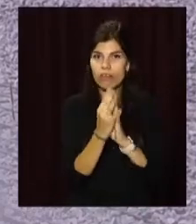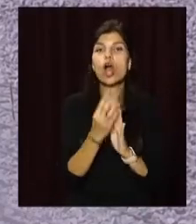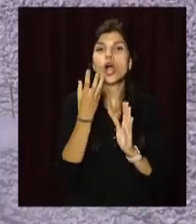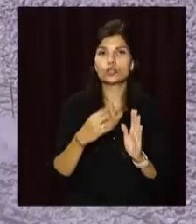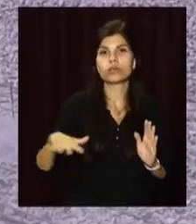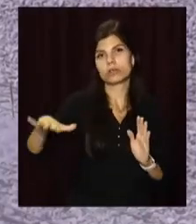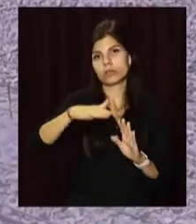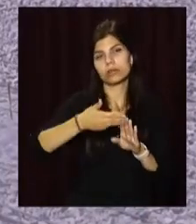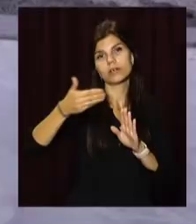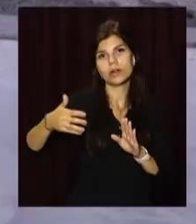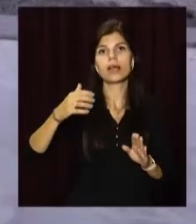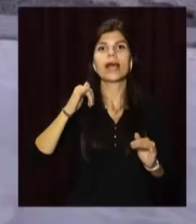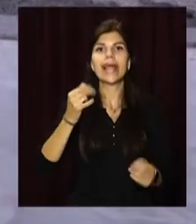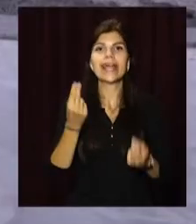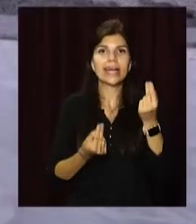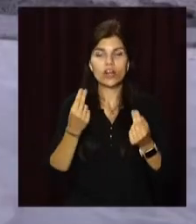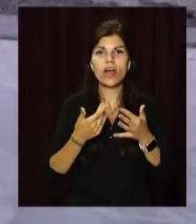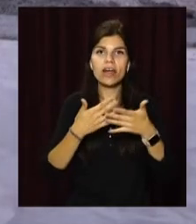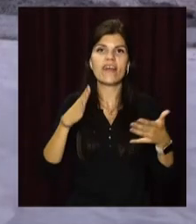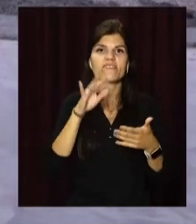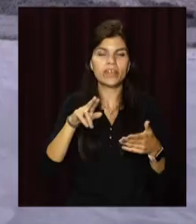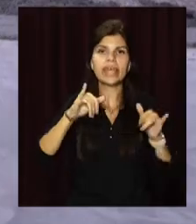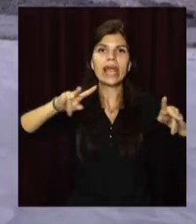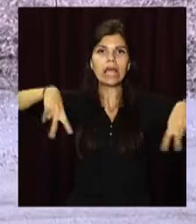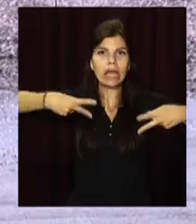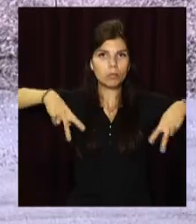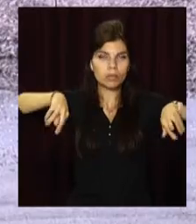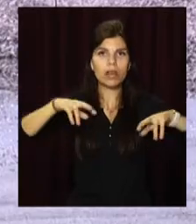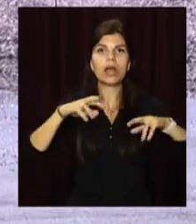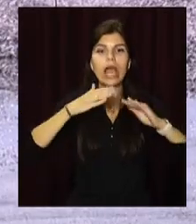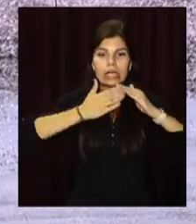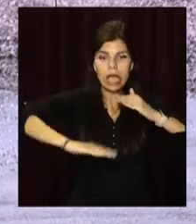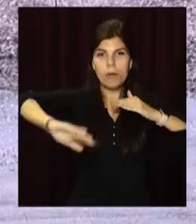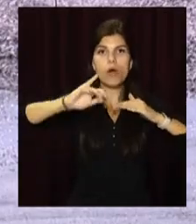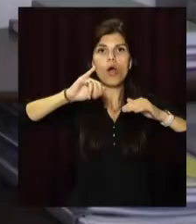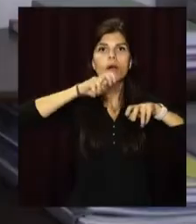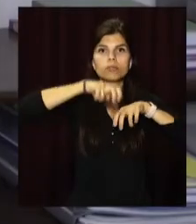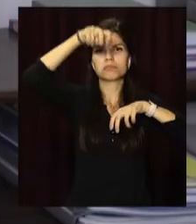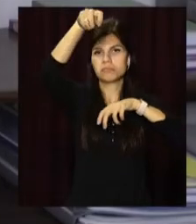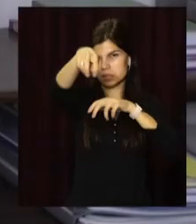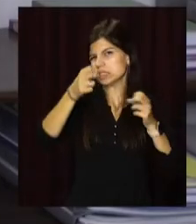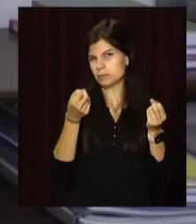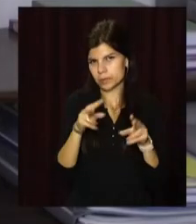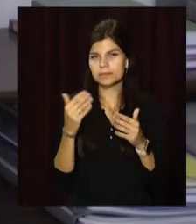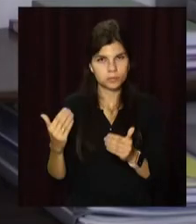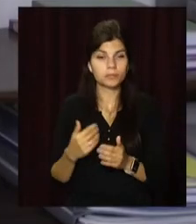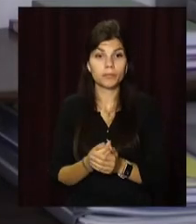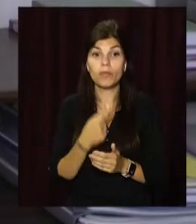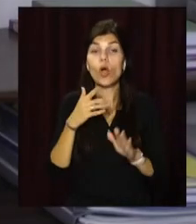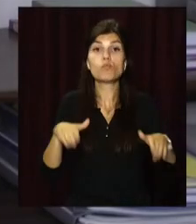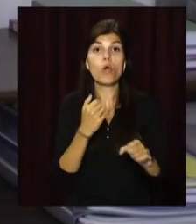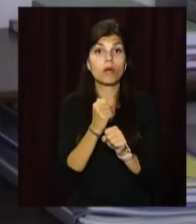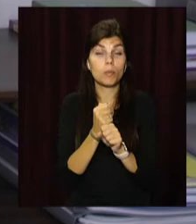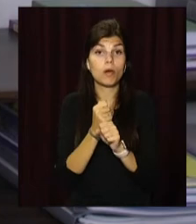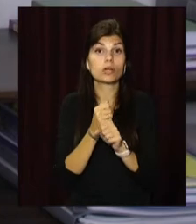стадіоні облаштують майданчики для ігрових видів спорту та гімнастичну зону з ямою для стрибків у довжину. Після завершення робіт